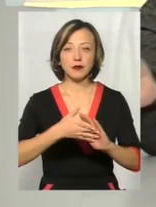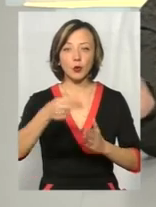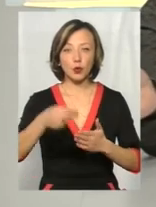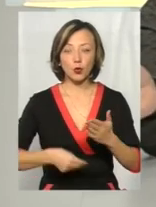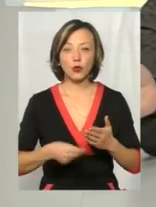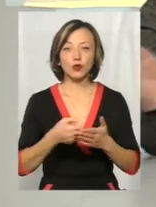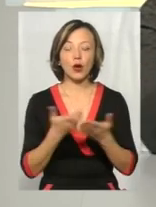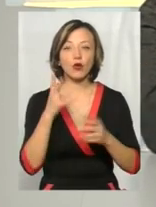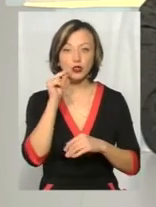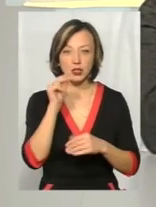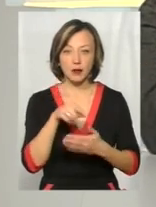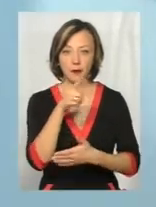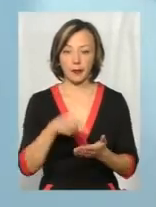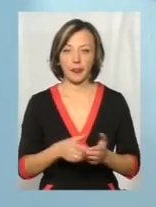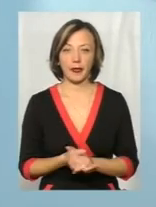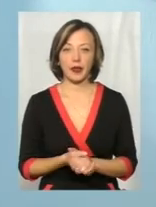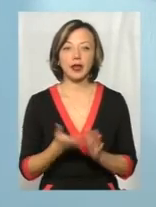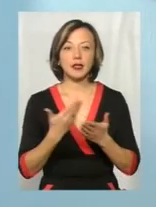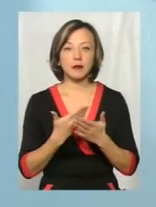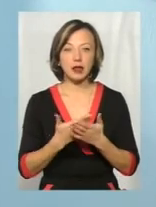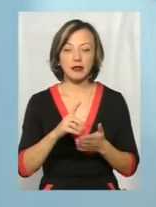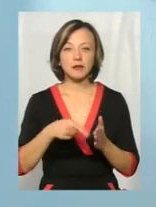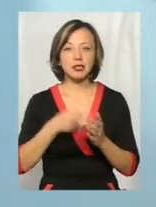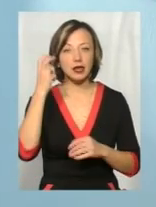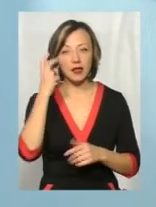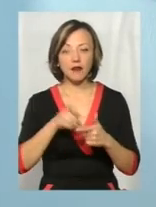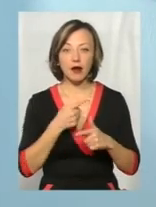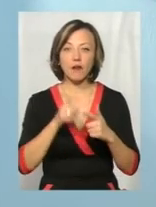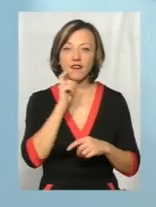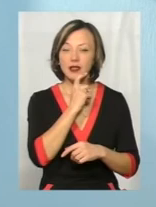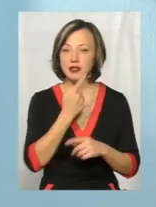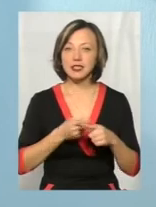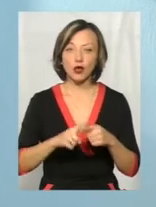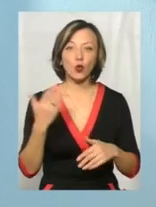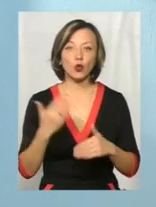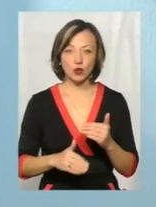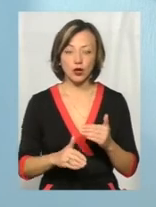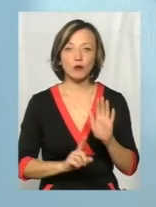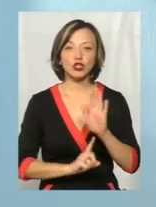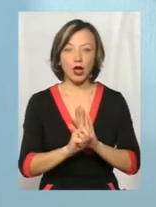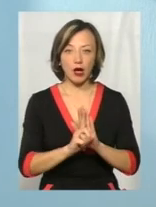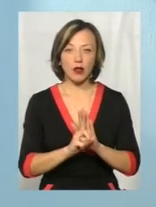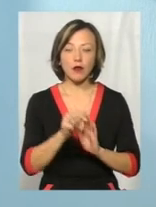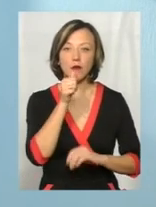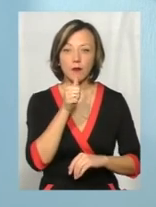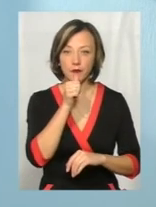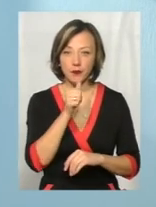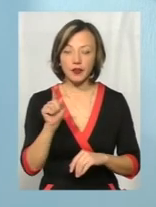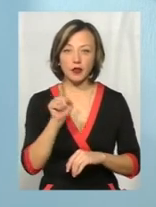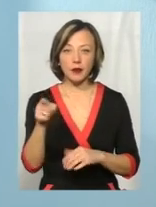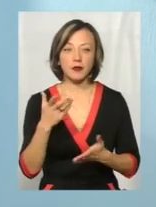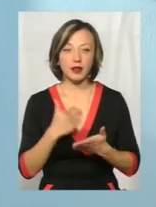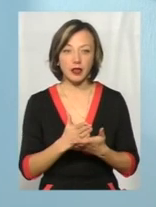до якого числа? Тому значить, що... наприклад, у місті Києві чи у місті Вінниці це вже почали практикувати то, що там